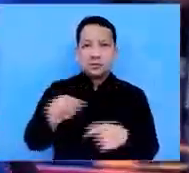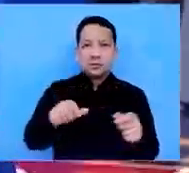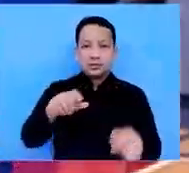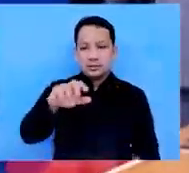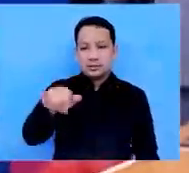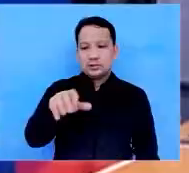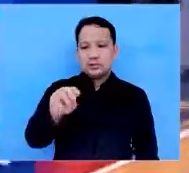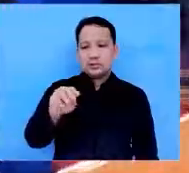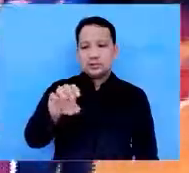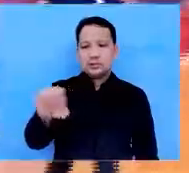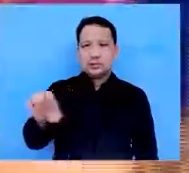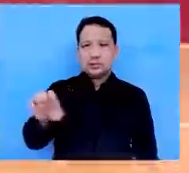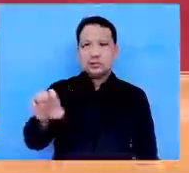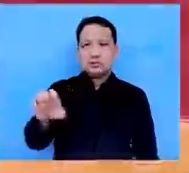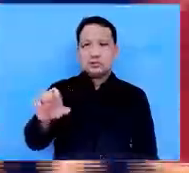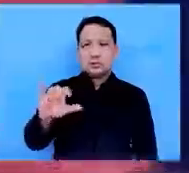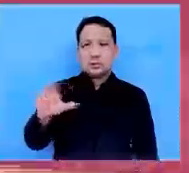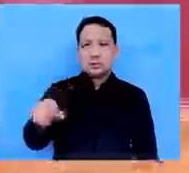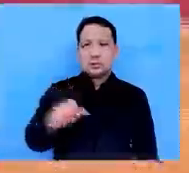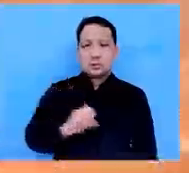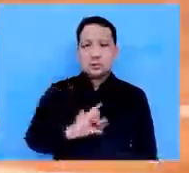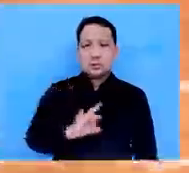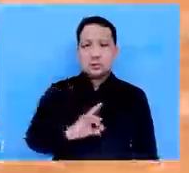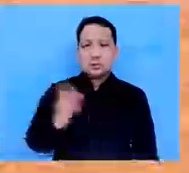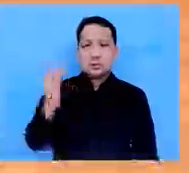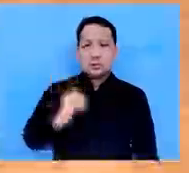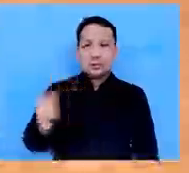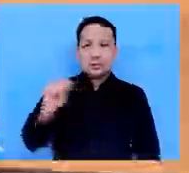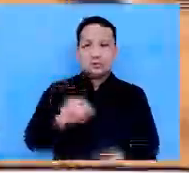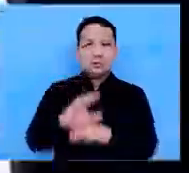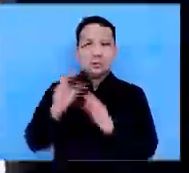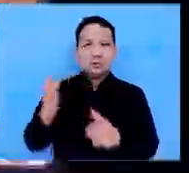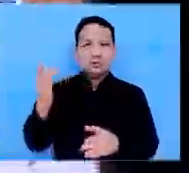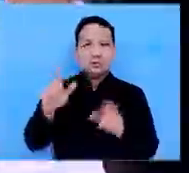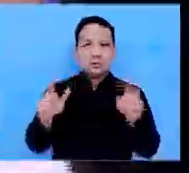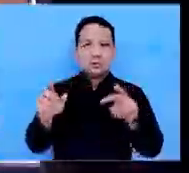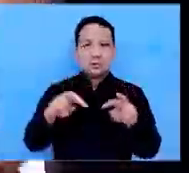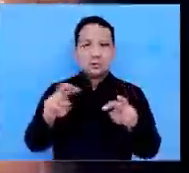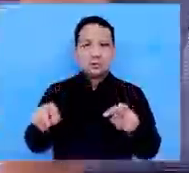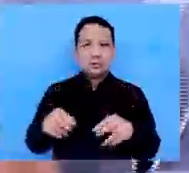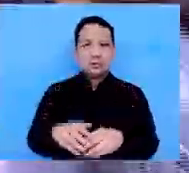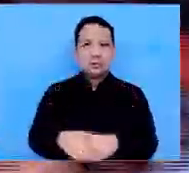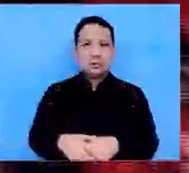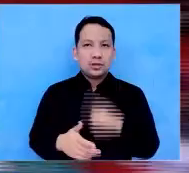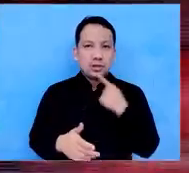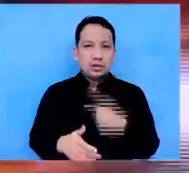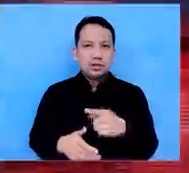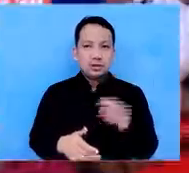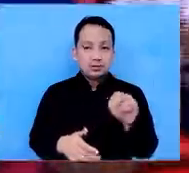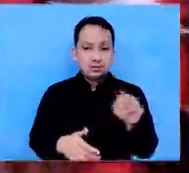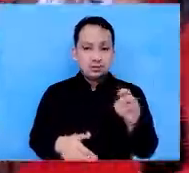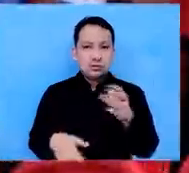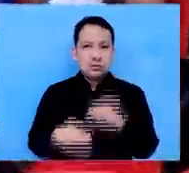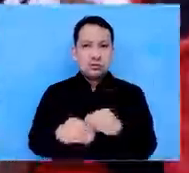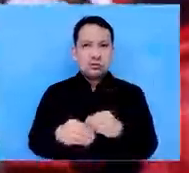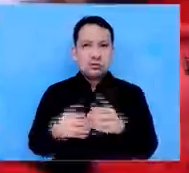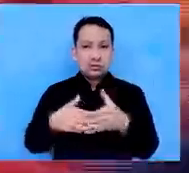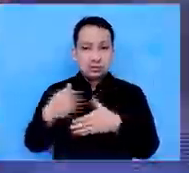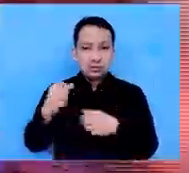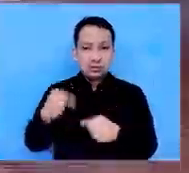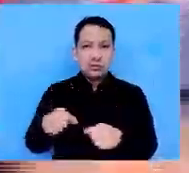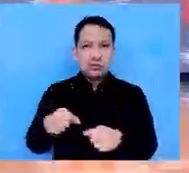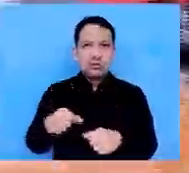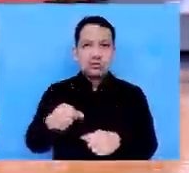Yap matapos manalong konsehal ng San Juan nitong 2022 elections. Umiscore ng 14 points off the bench si Big